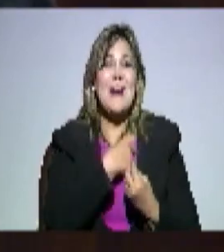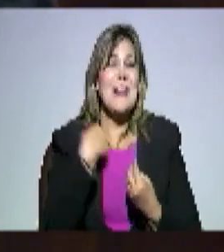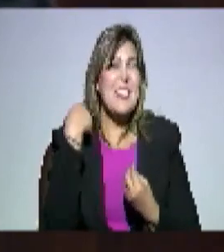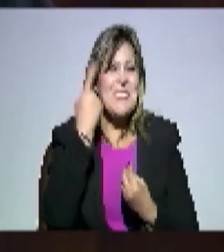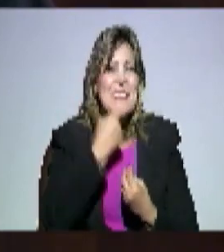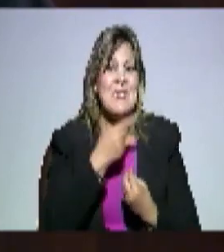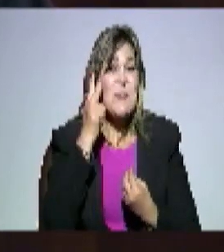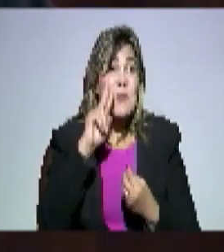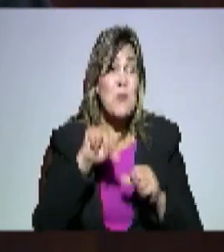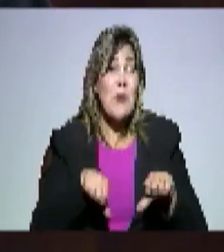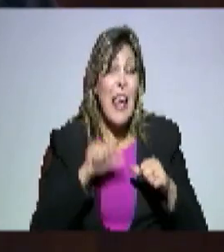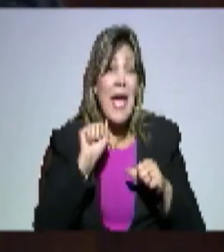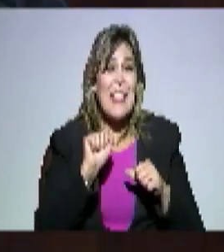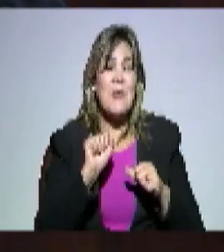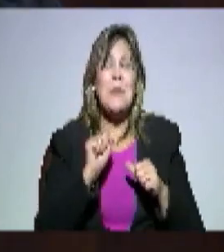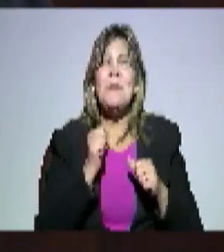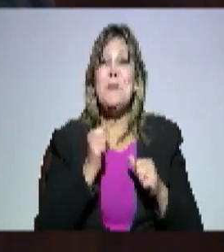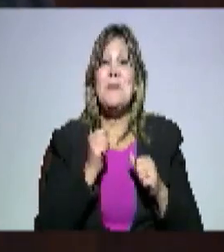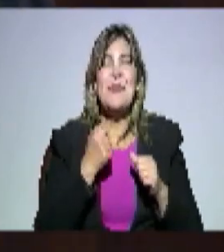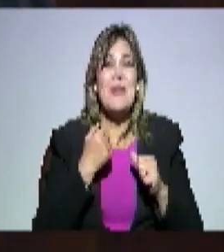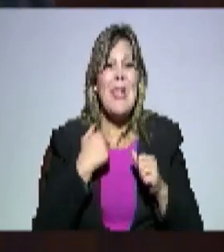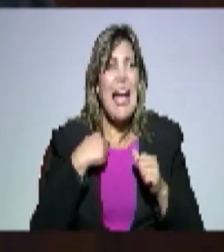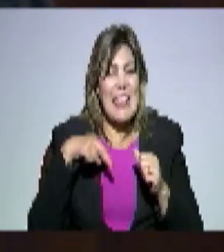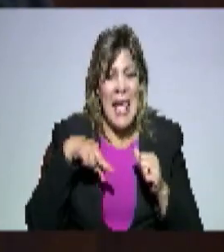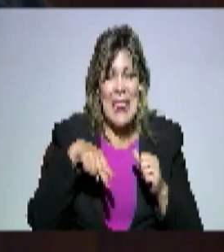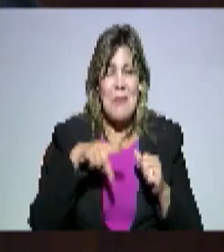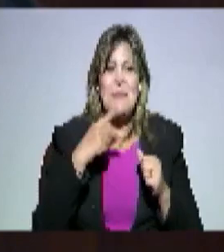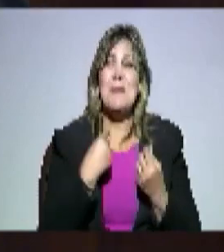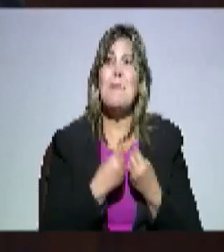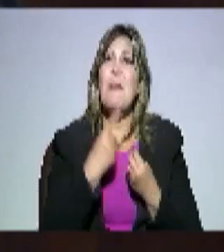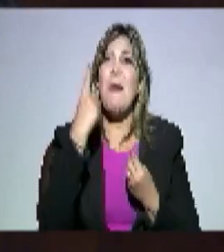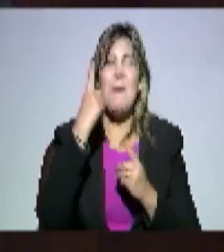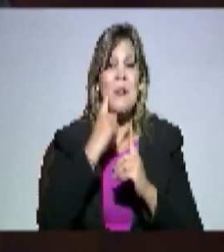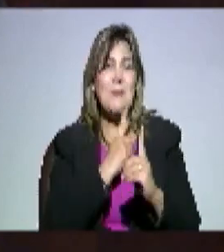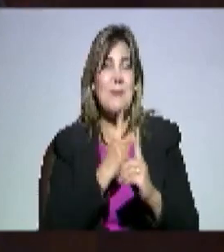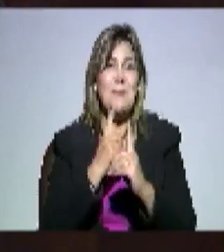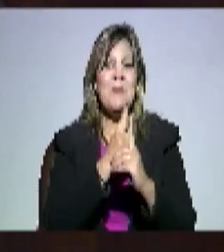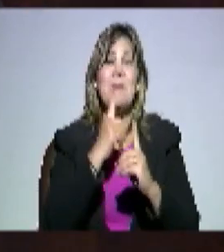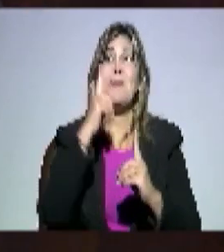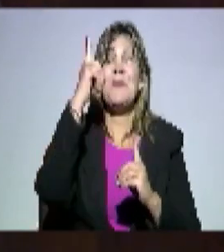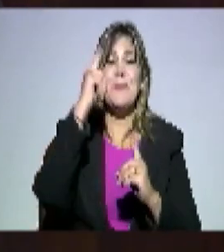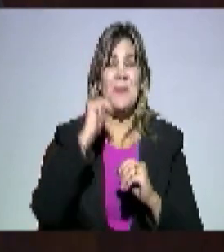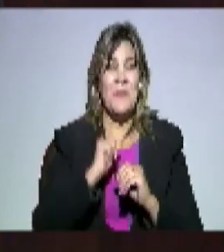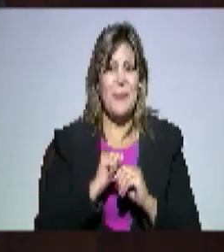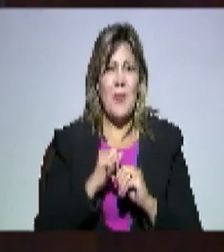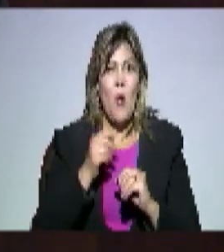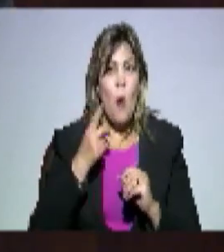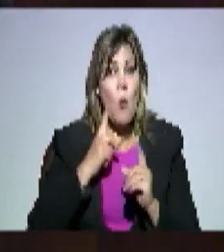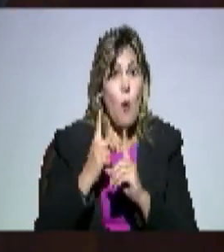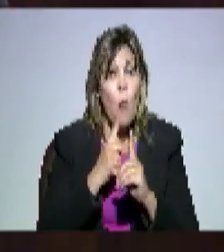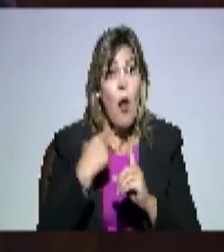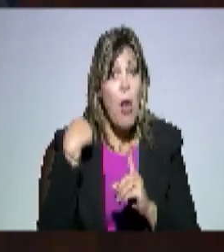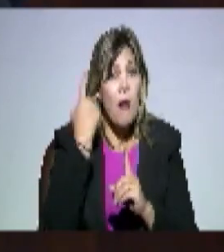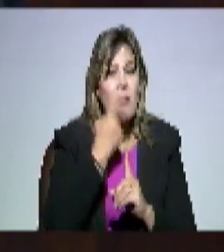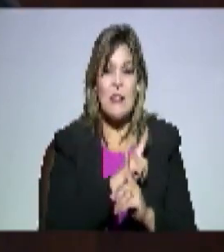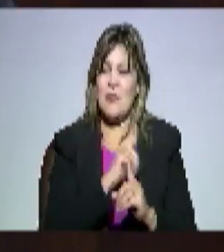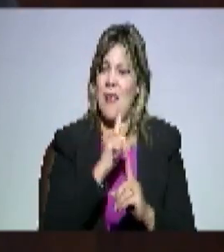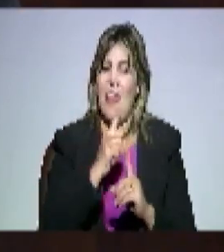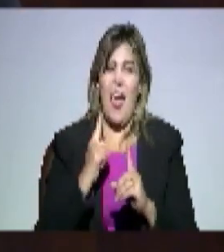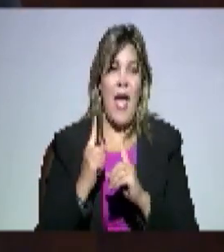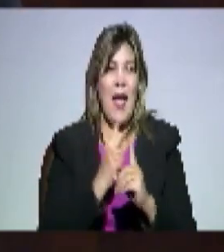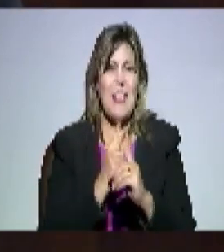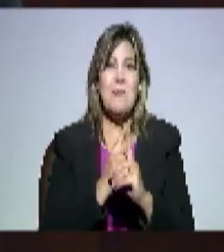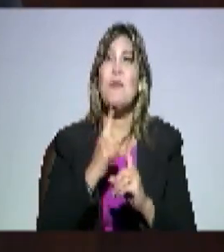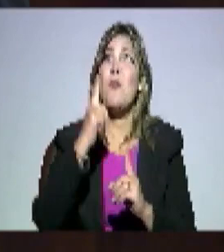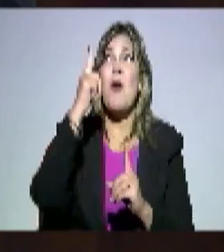وندوق من اللي دقوه ح نمشي ورا ربنا مش هنمشي ورا القديسين زي ما الناس بتقول كده لا لا لا ده احنا هنمشي